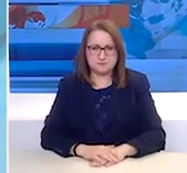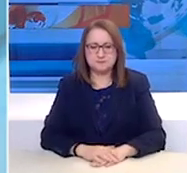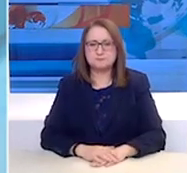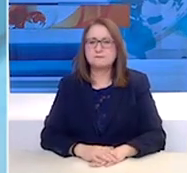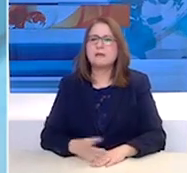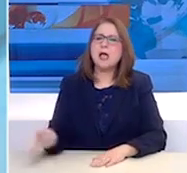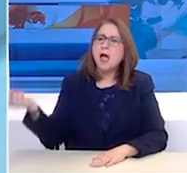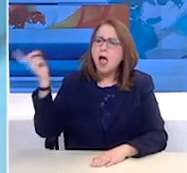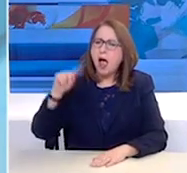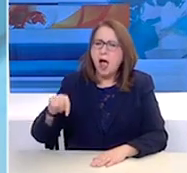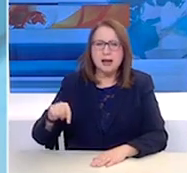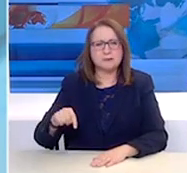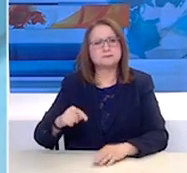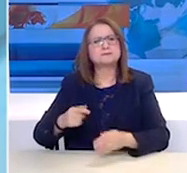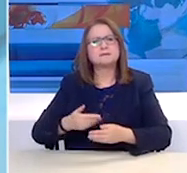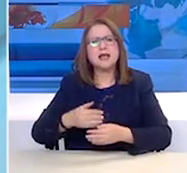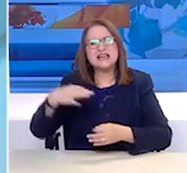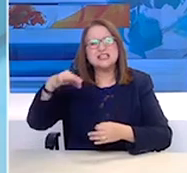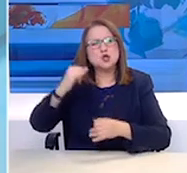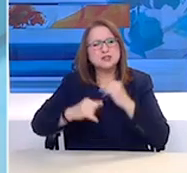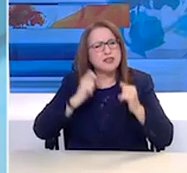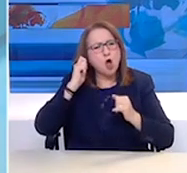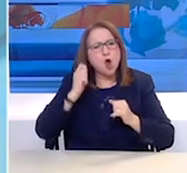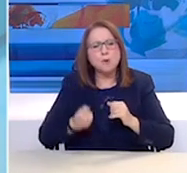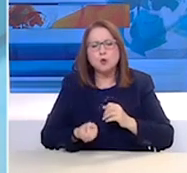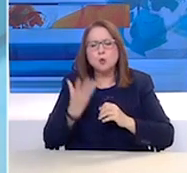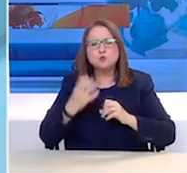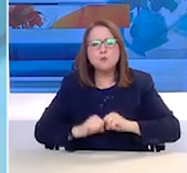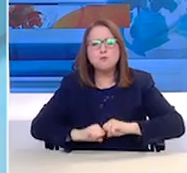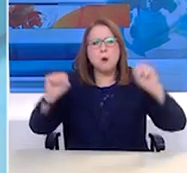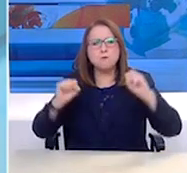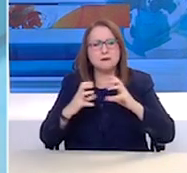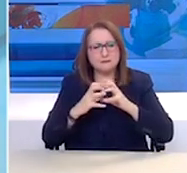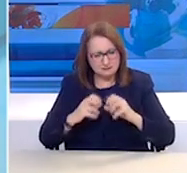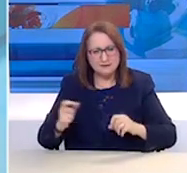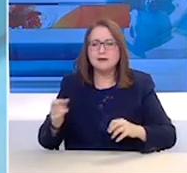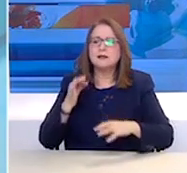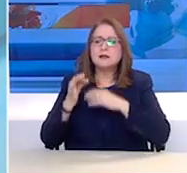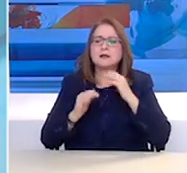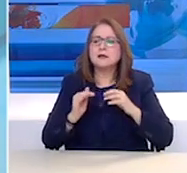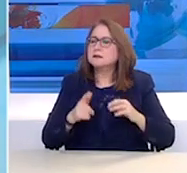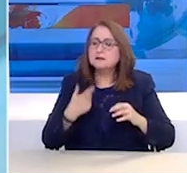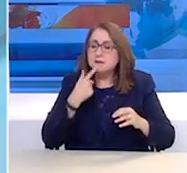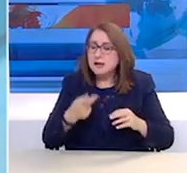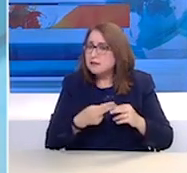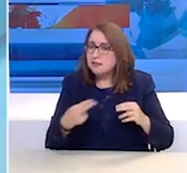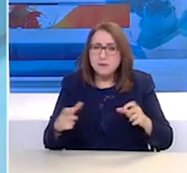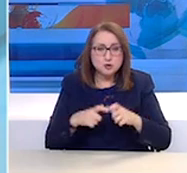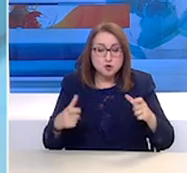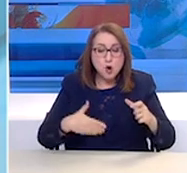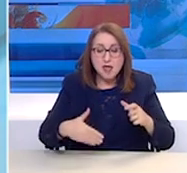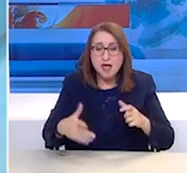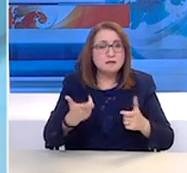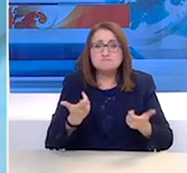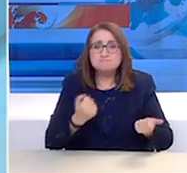κύριε Χαρδαλιά, σε ποια σειρά βρίσκεται το άνοιγμα των σχολείων στο σχεδιασμό για τη σταδιακή άρση των περιορισμών? Για τους εργαζόμενους γονείς